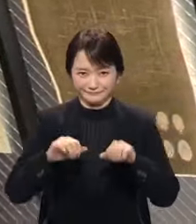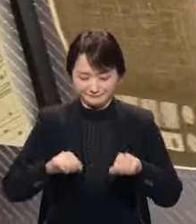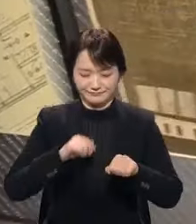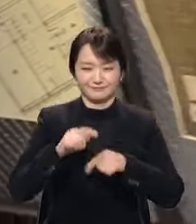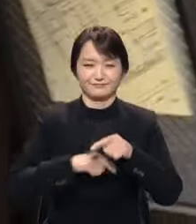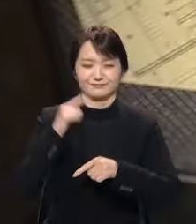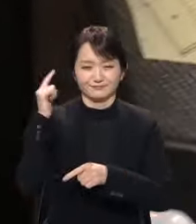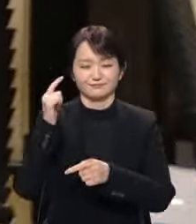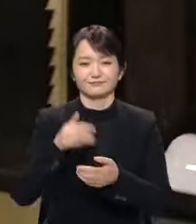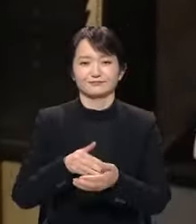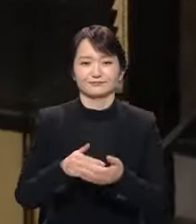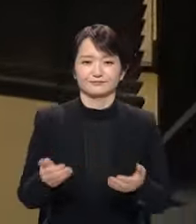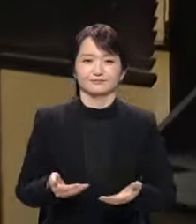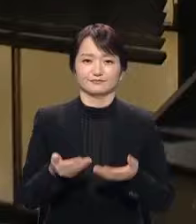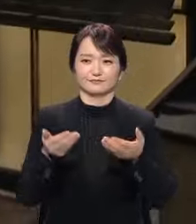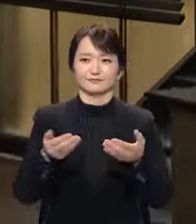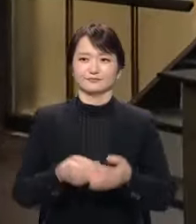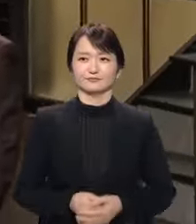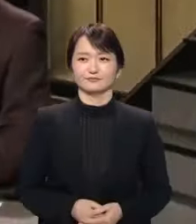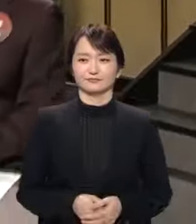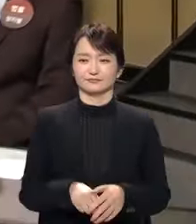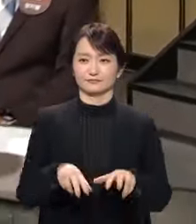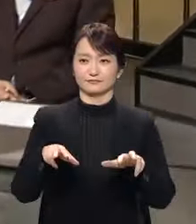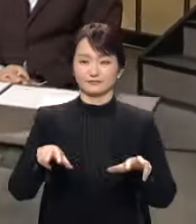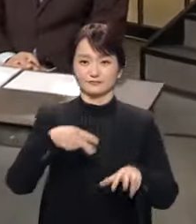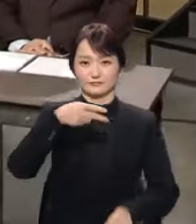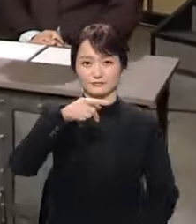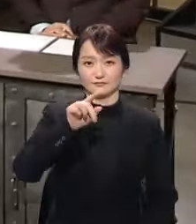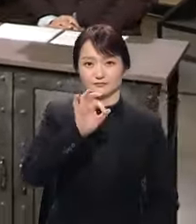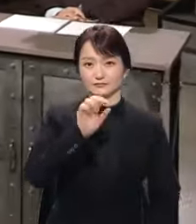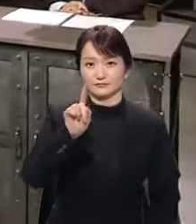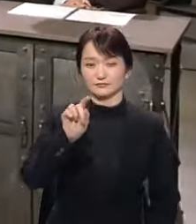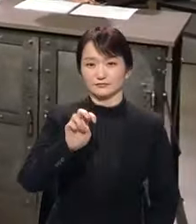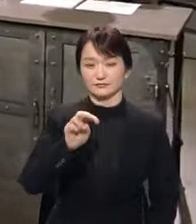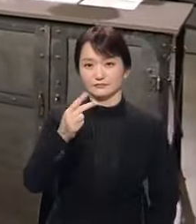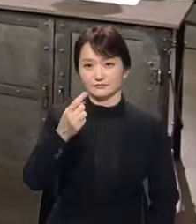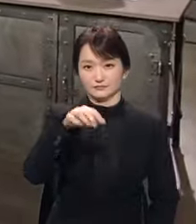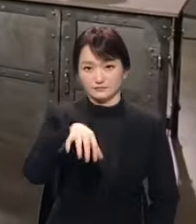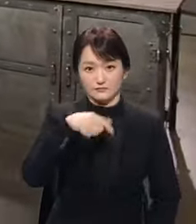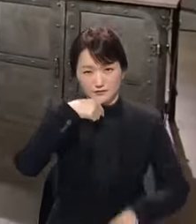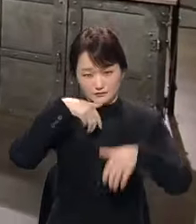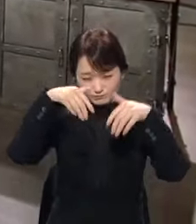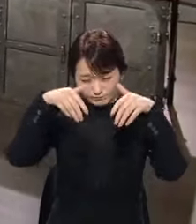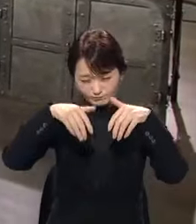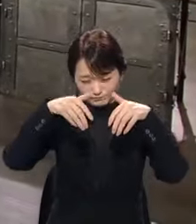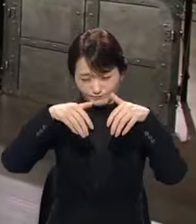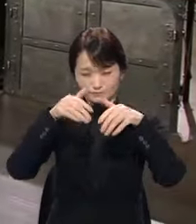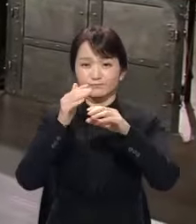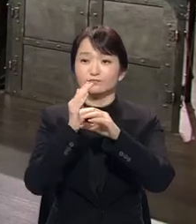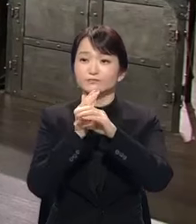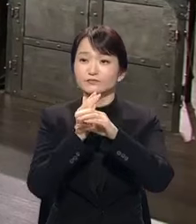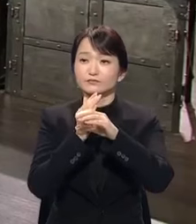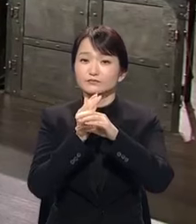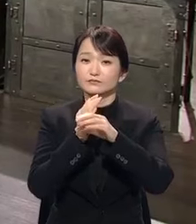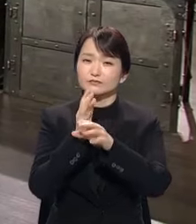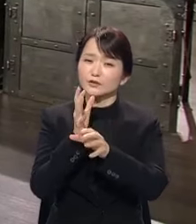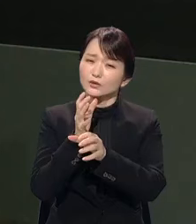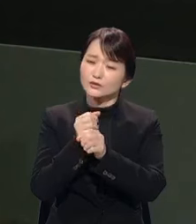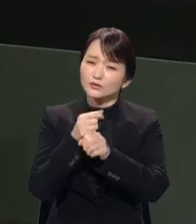뾰로롱! 안녕하십니까! 아, 지금도 상암동에는 비가 추적추적 내리고 있더라고요. 아, 언제까지